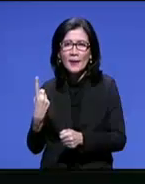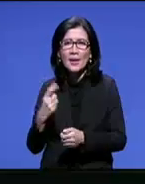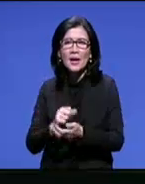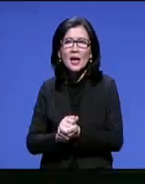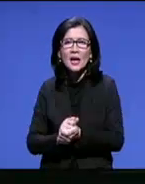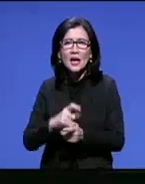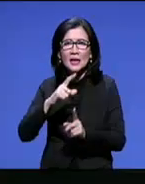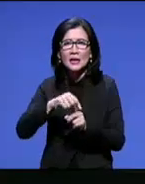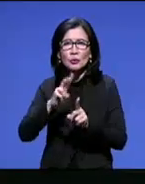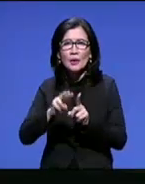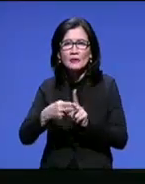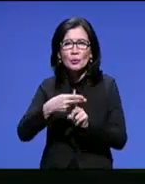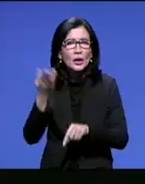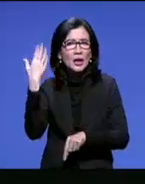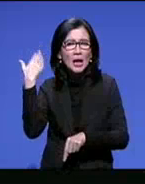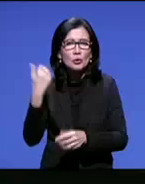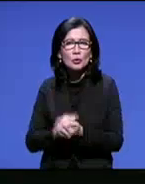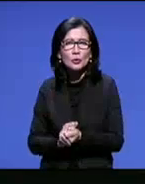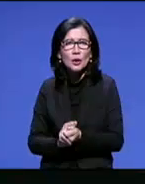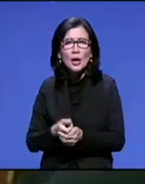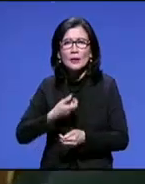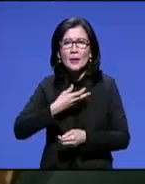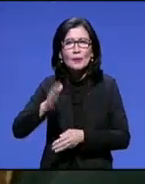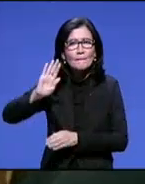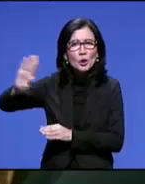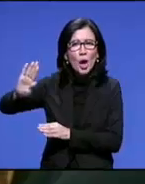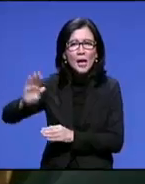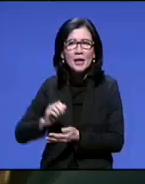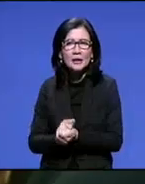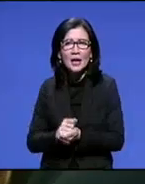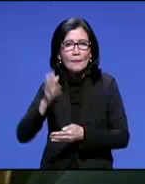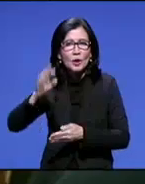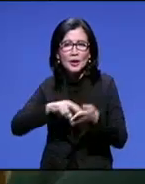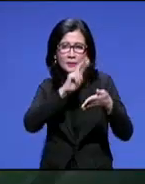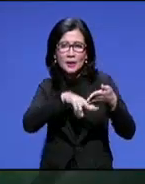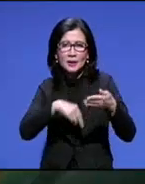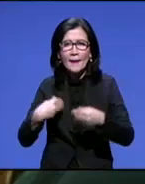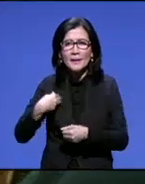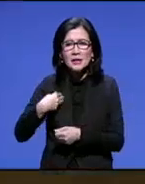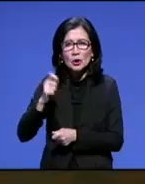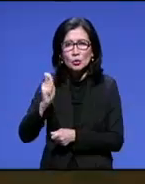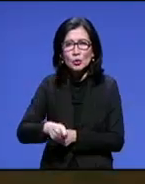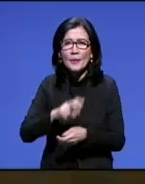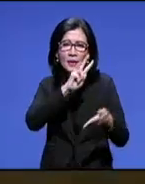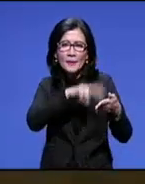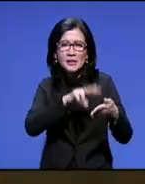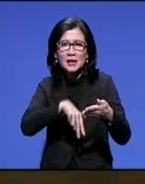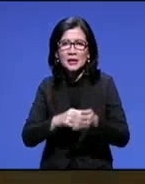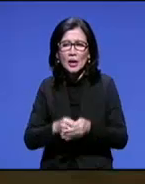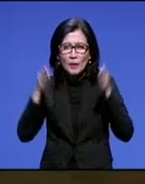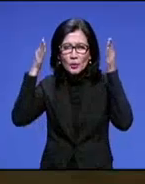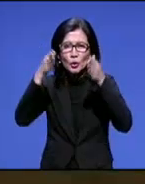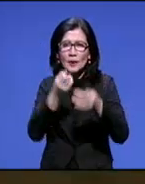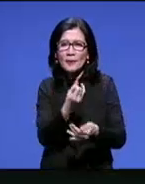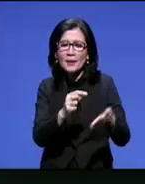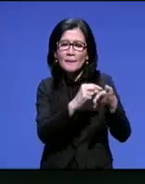lalu, Bahar dan tim penasihat hukumnya mengajukan eksepsi. Eksepsi yang dibacakan oleh penasihat hukum di hadapan majelis hakim menyoroti beberapa poin